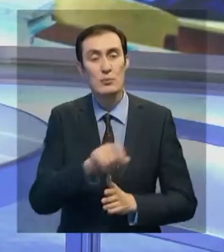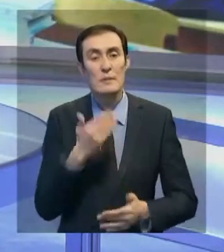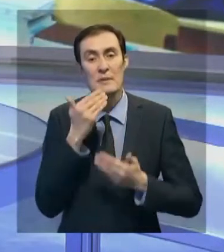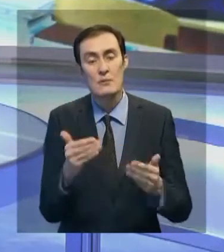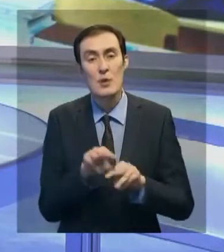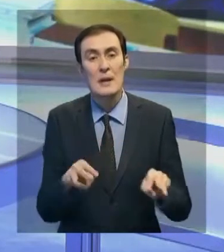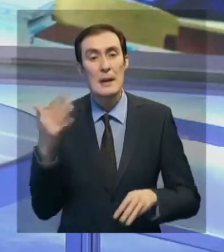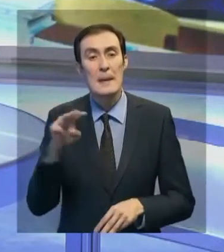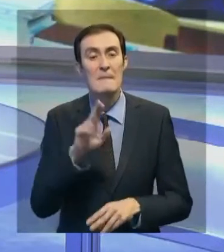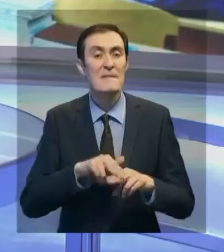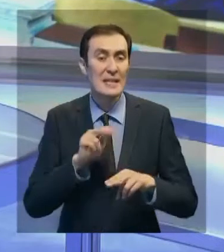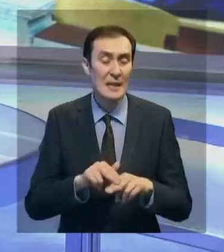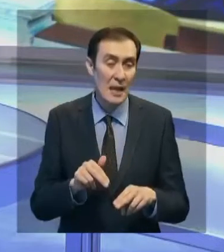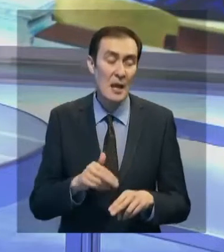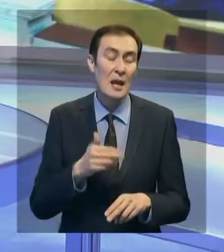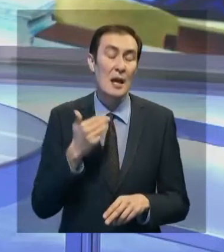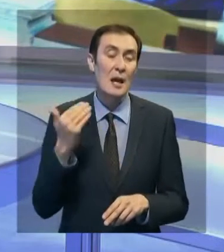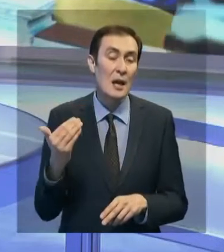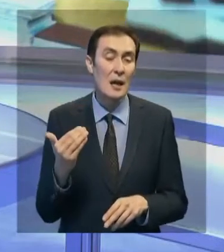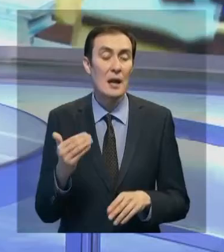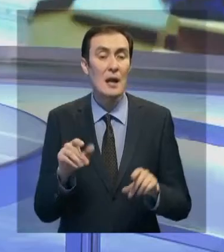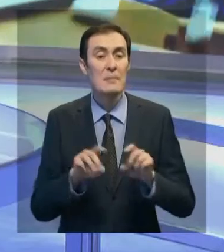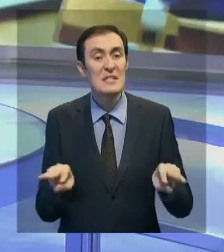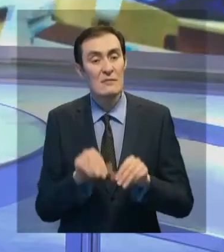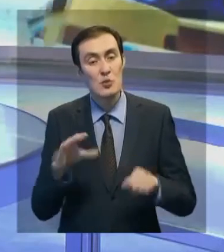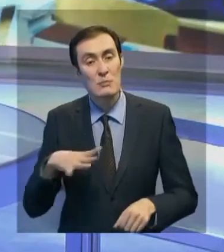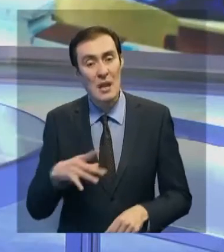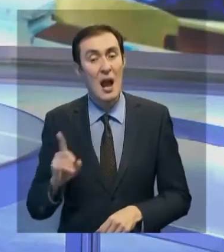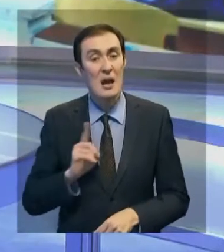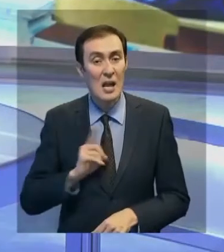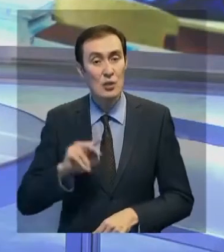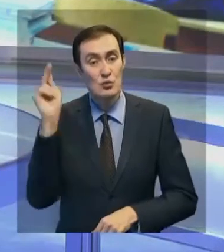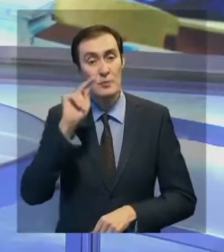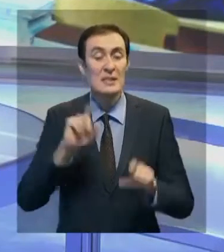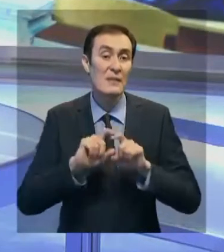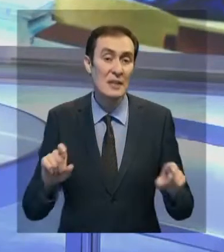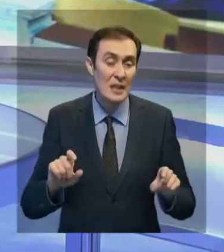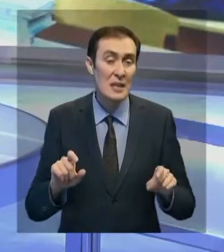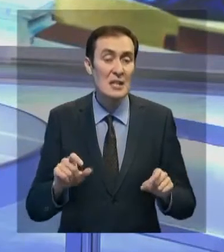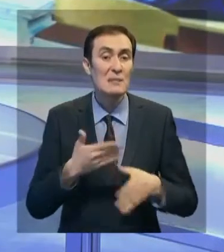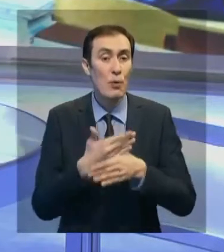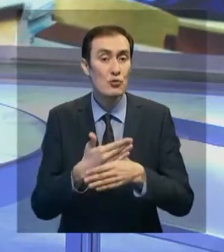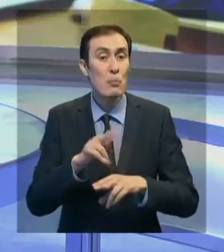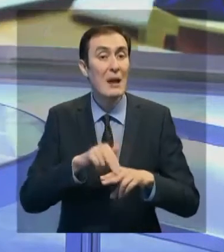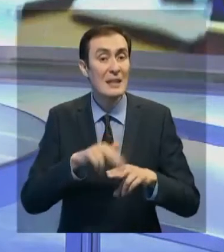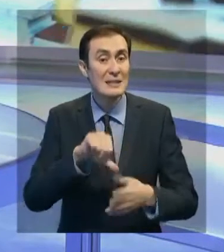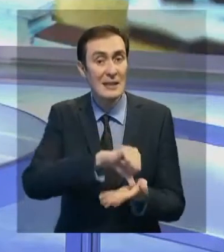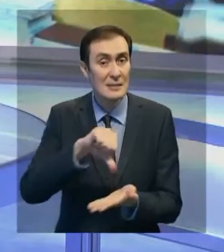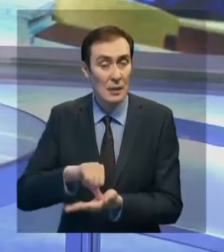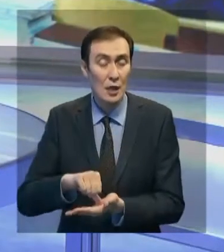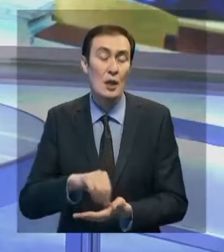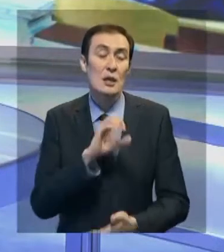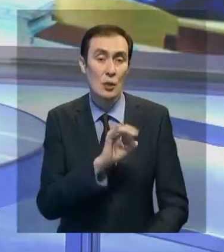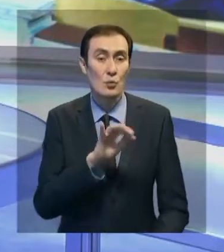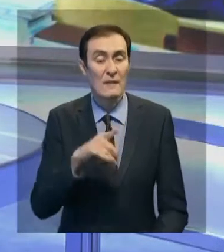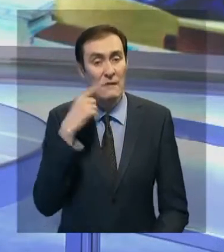поинтересовались у главы МВД, рассматривает ли его ведомство возможность охраны учебных заведений сотрудниками полиции. Ерлан